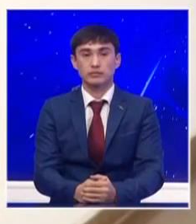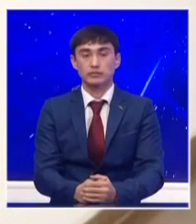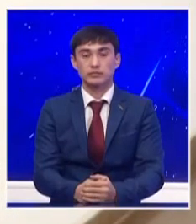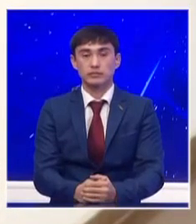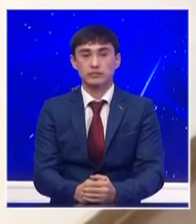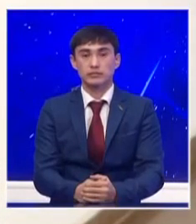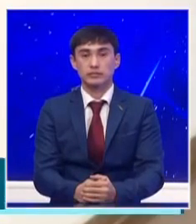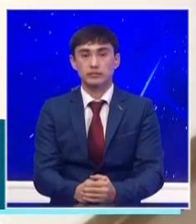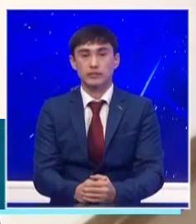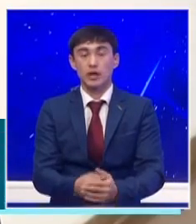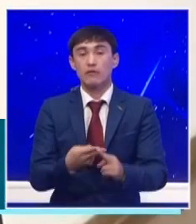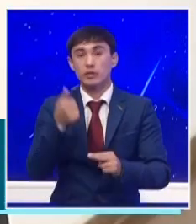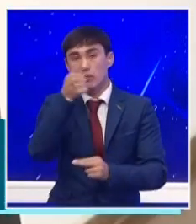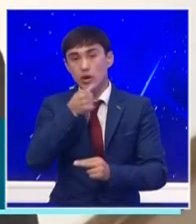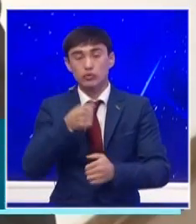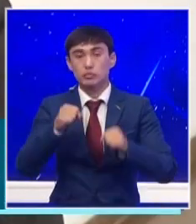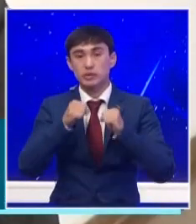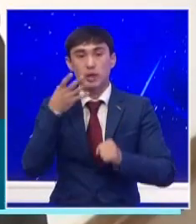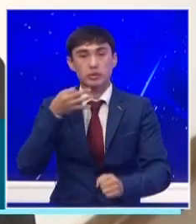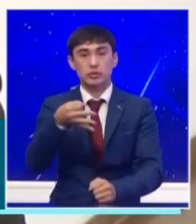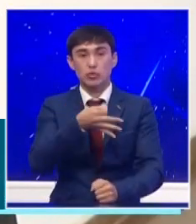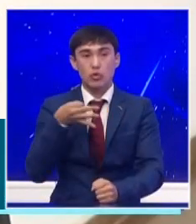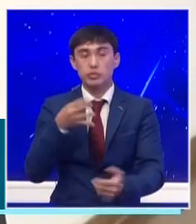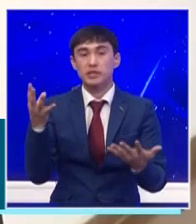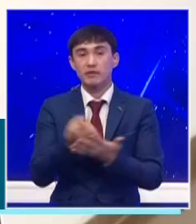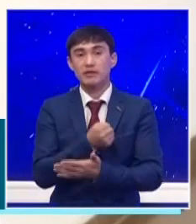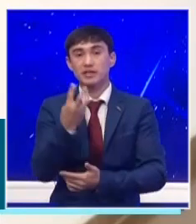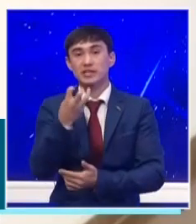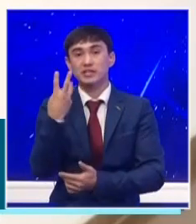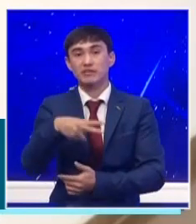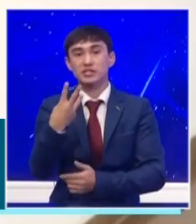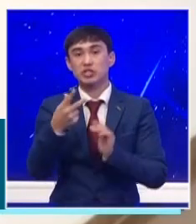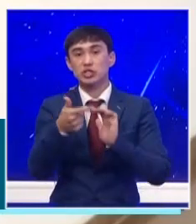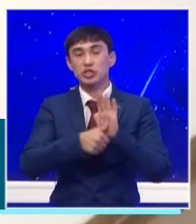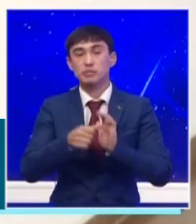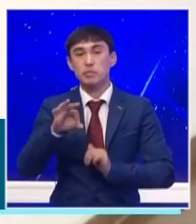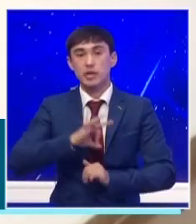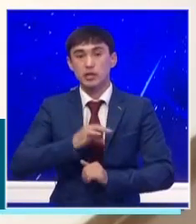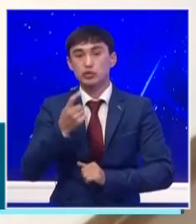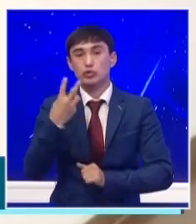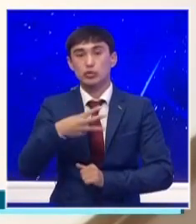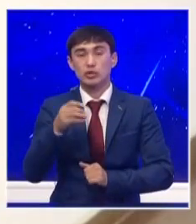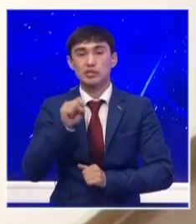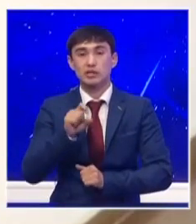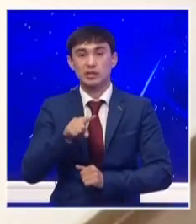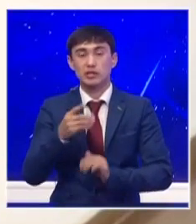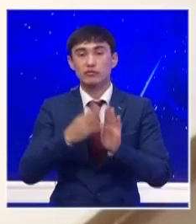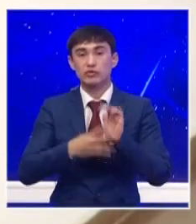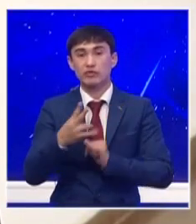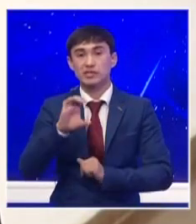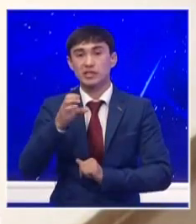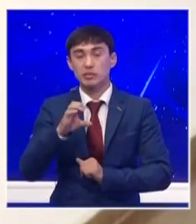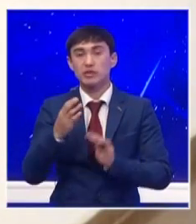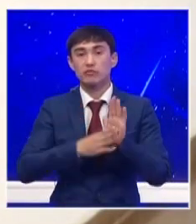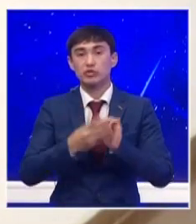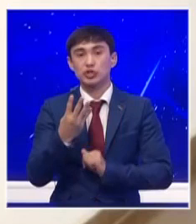соревнованиях в текущем году спортсмены Алматинской области завоевали 326 медалей из них 140 золотые 92 серебряные